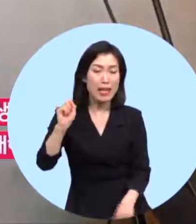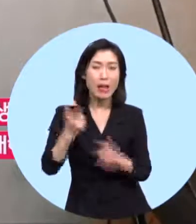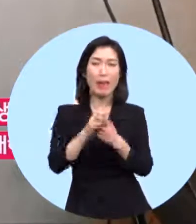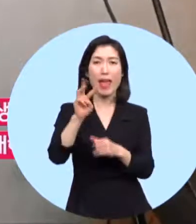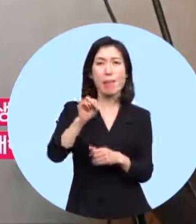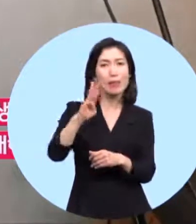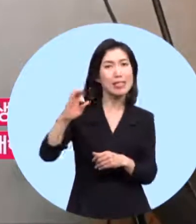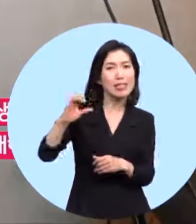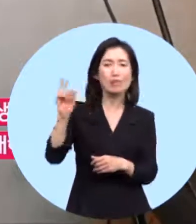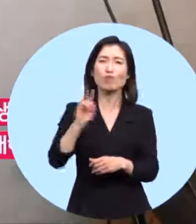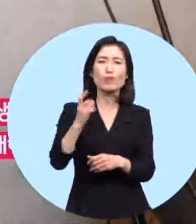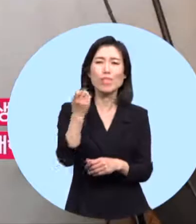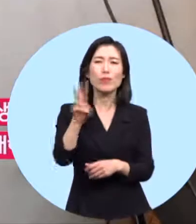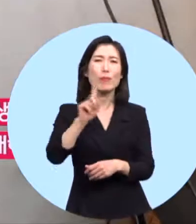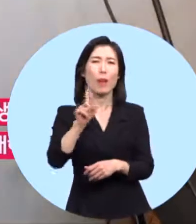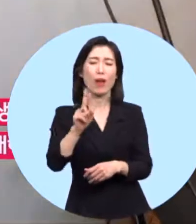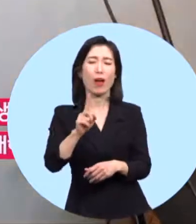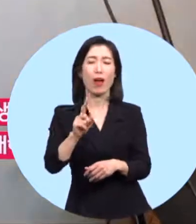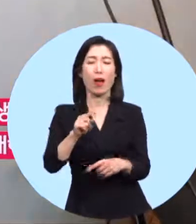소통을 하겠습니까?